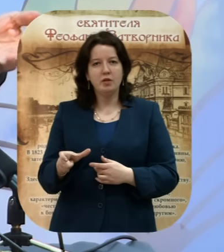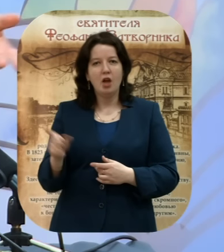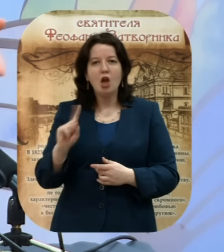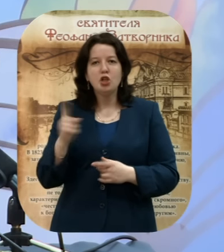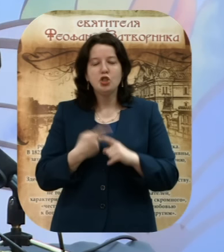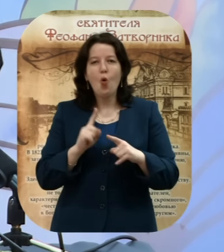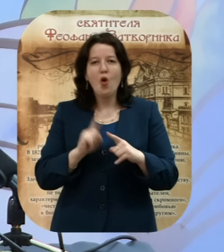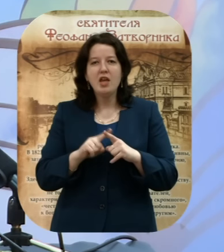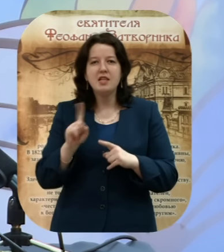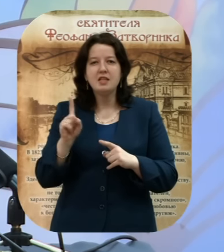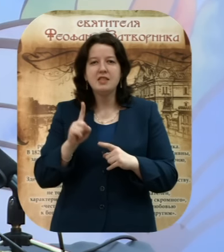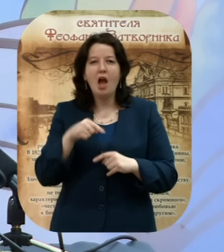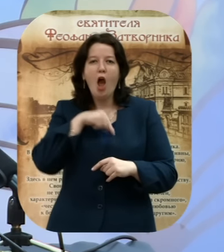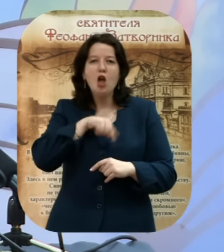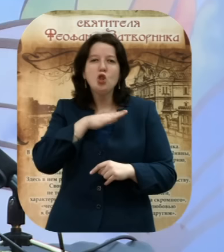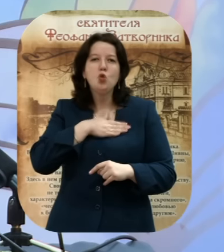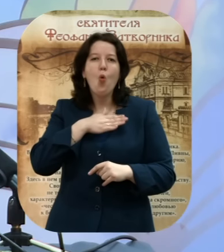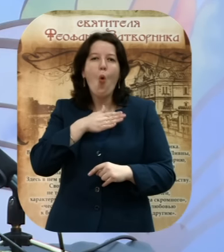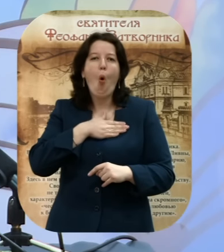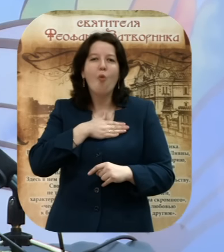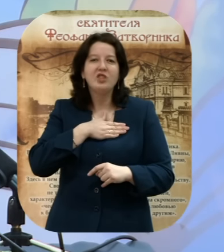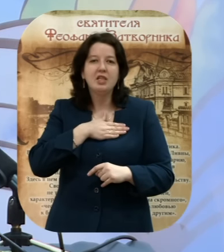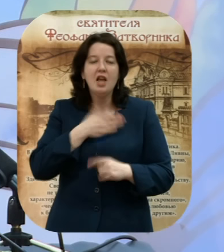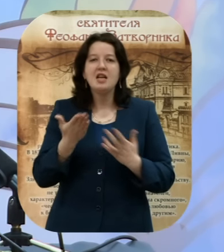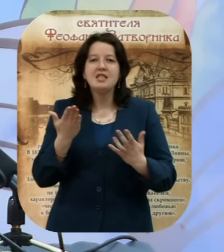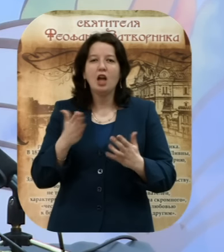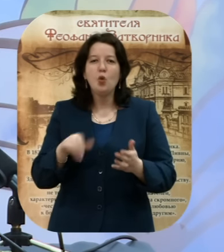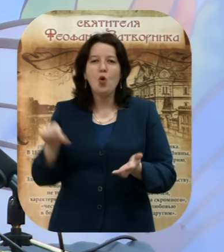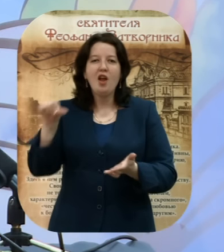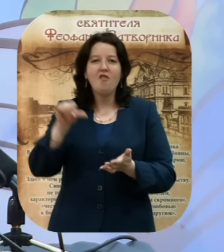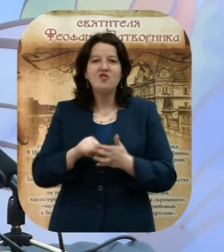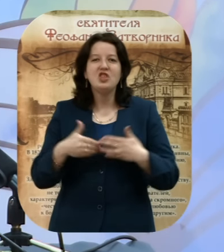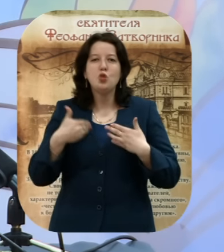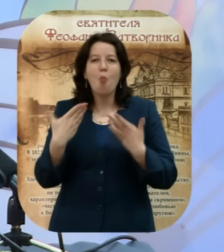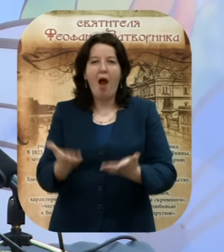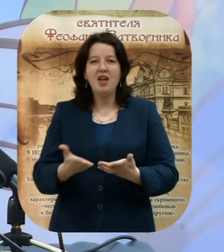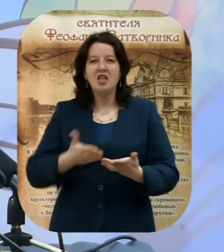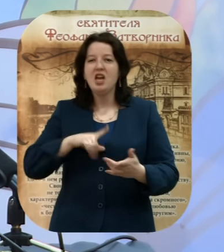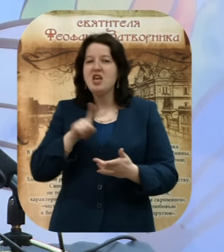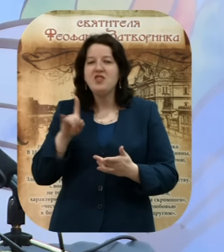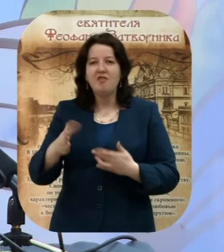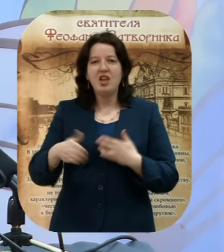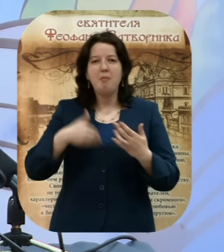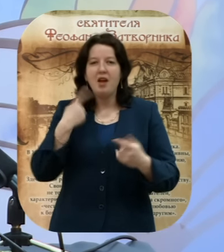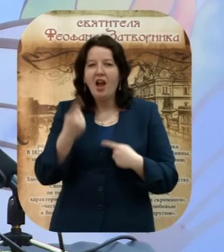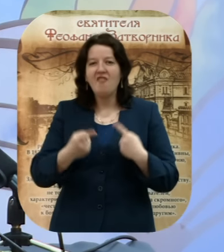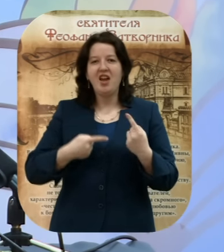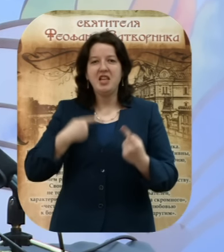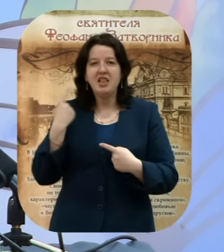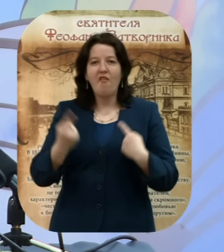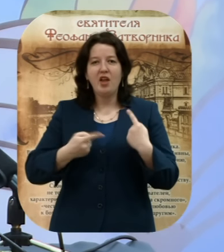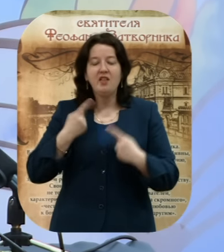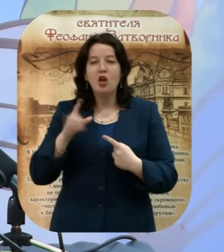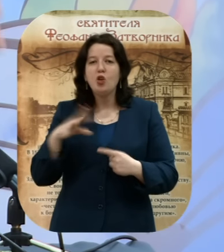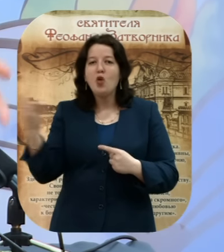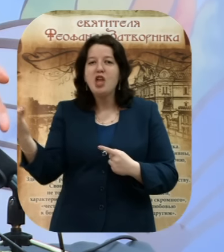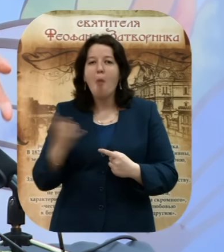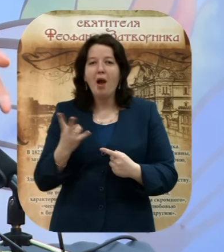Что это за духовность, с которой оно выступает и все время говорит, что необходимо